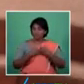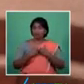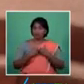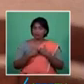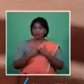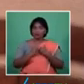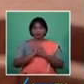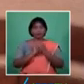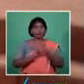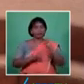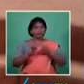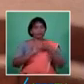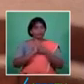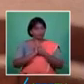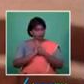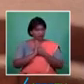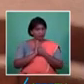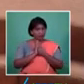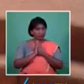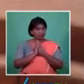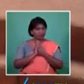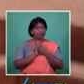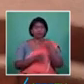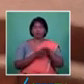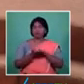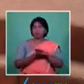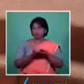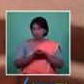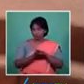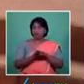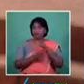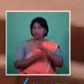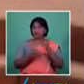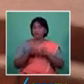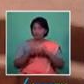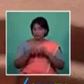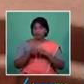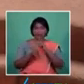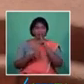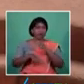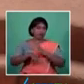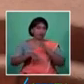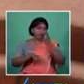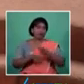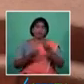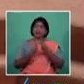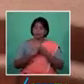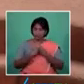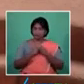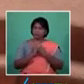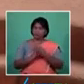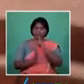මේ උත්තරීතර පාර්ලිමේන්තුවේ ගෞරවය වෙනුවෙනුත් මේ පැහැදිලි කිරීම මේ වරප්‍රසාද ප්‍රශ්නේ මතු කරන්න මට අවසර දෙන්න කියලා